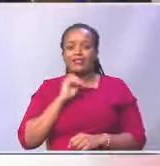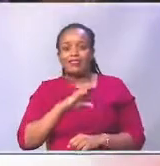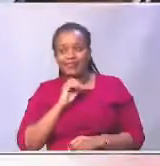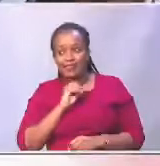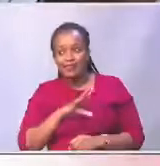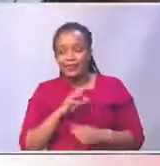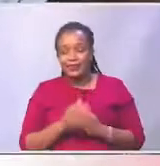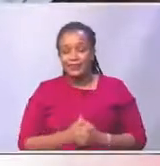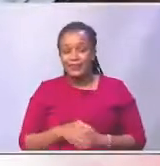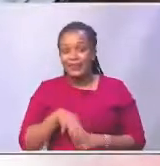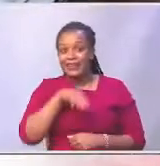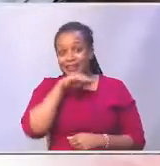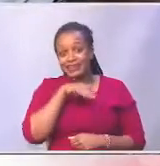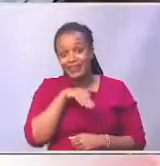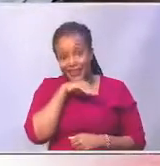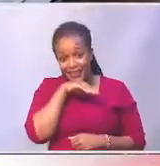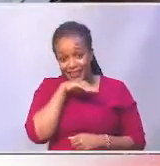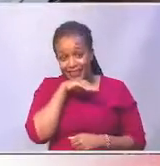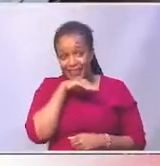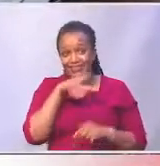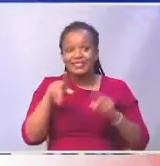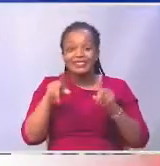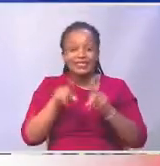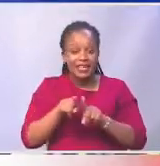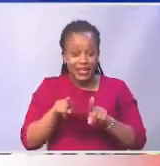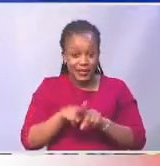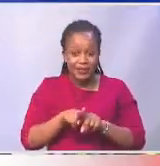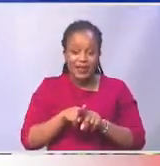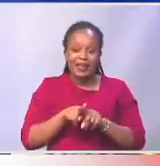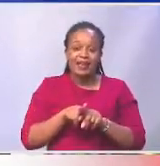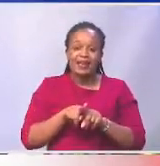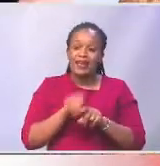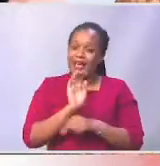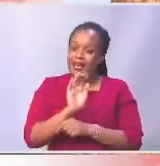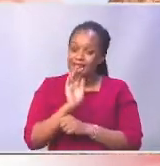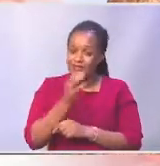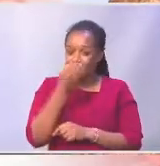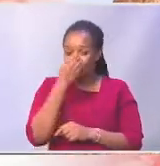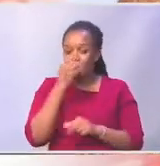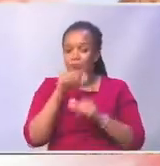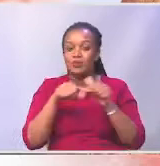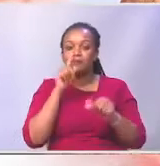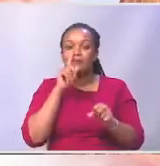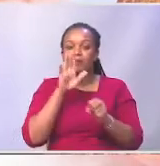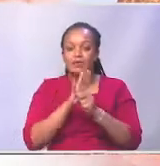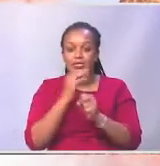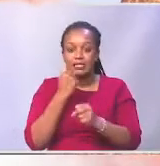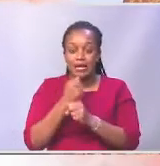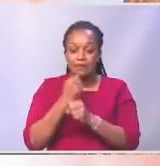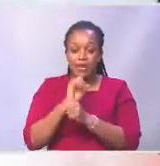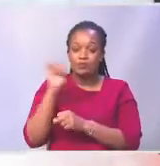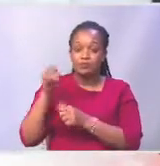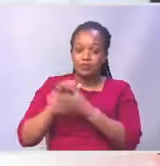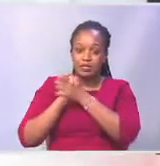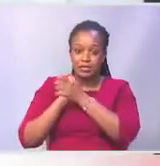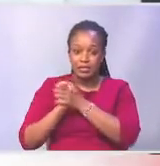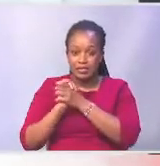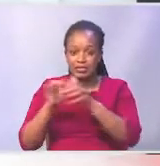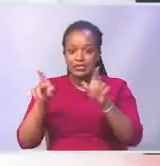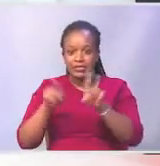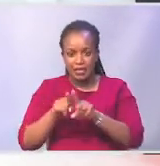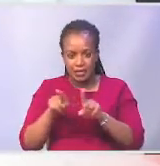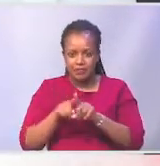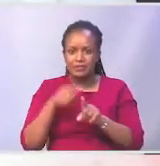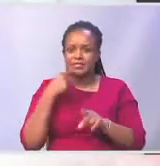ngef. Raila chiding DP on the promises made by Jubilee government and urged Kenyans to interrogate all the promises made